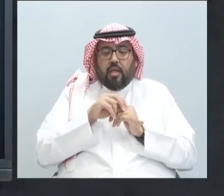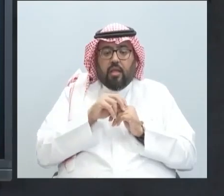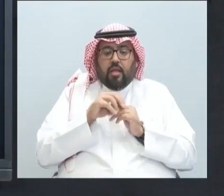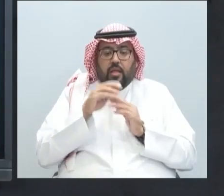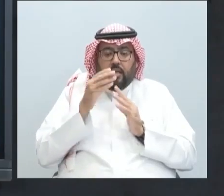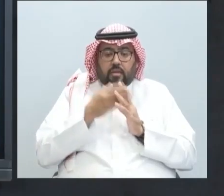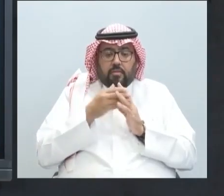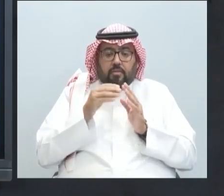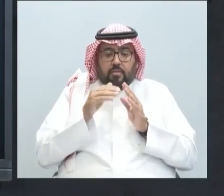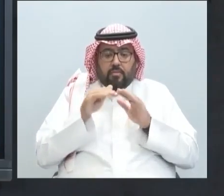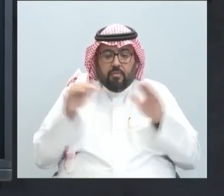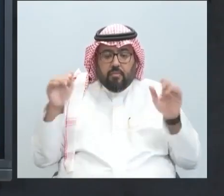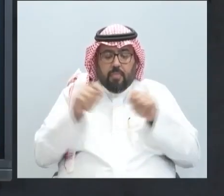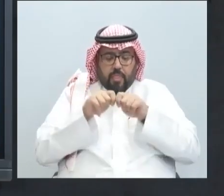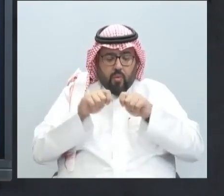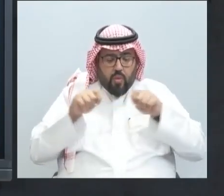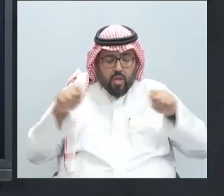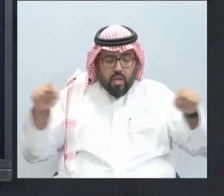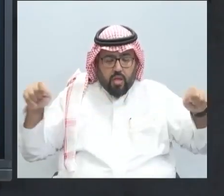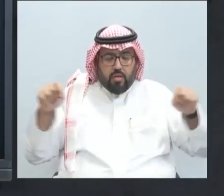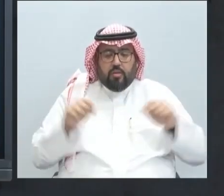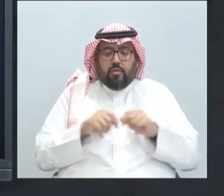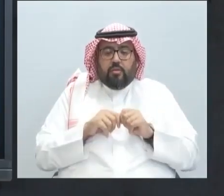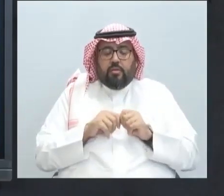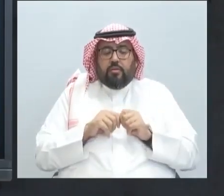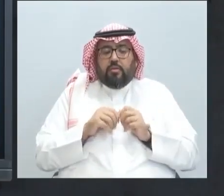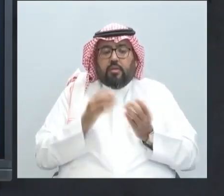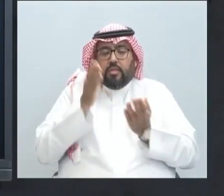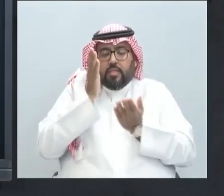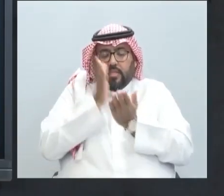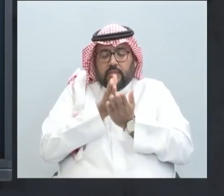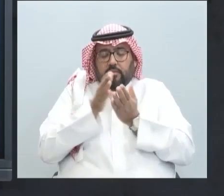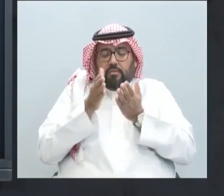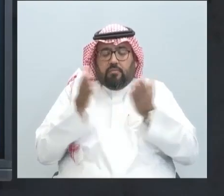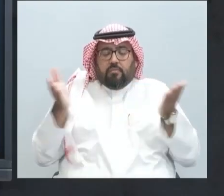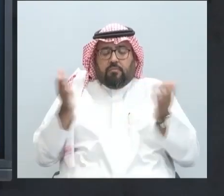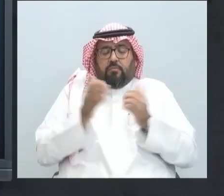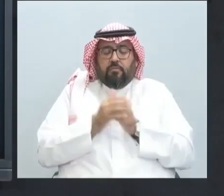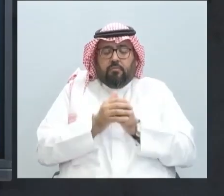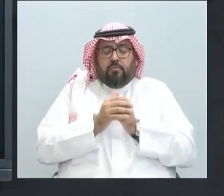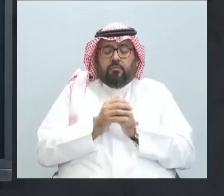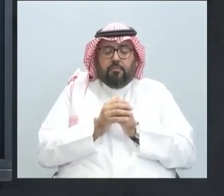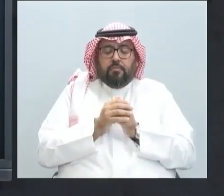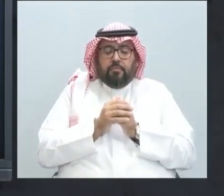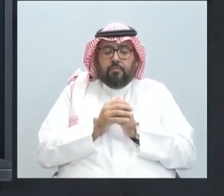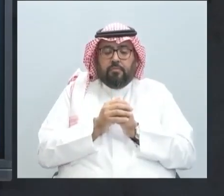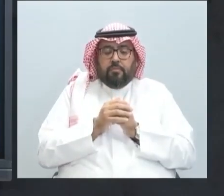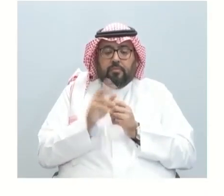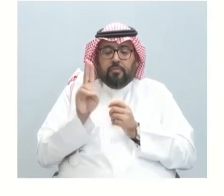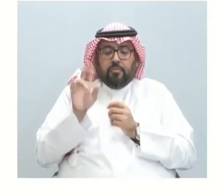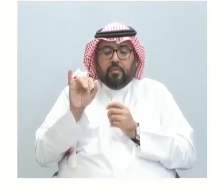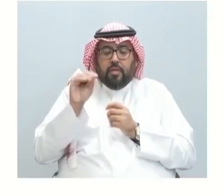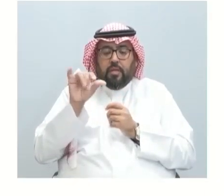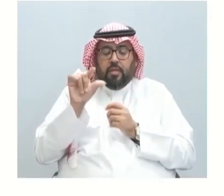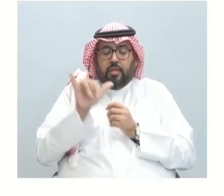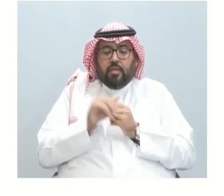الانقسام المتساوي ما هو اطول طور خلال الانقسام المتساوي هو الطور التمهيدي فالط التمهيدي مثل ما يظهر